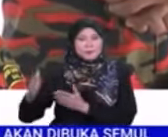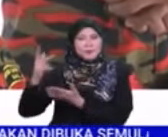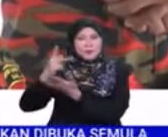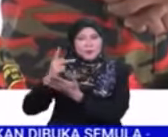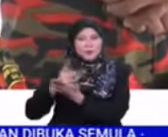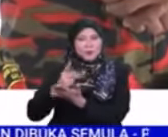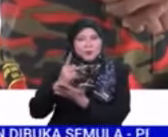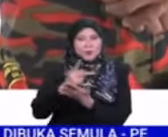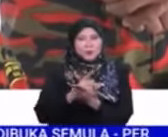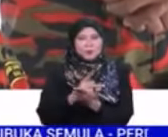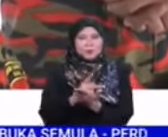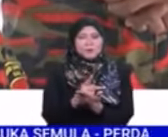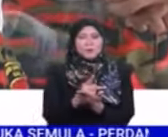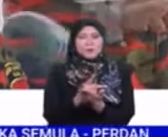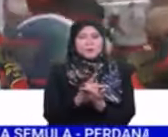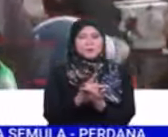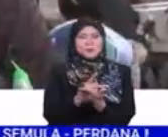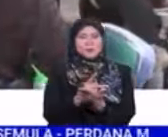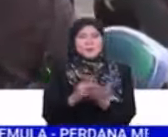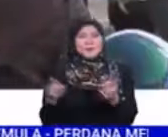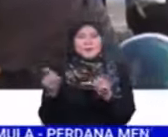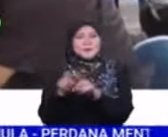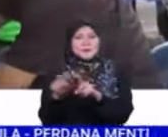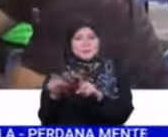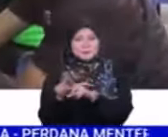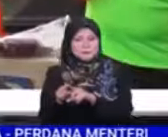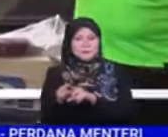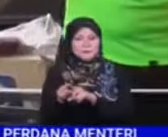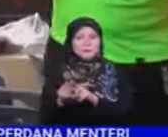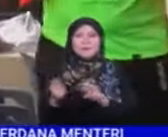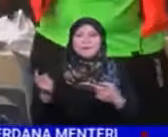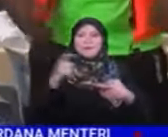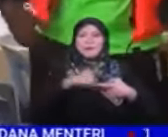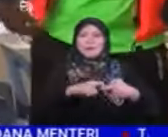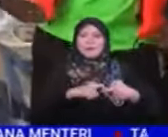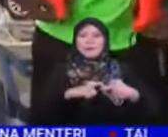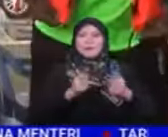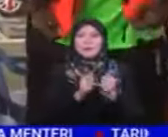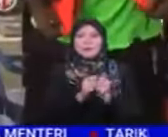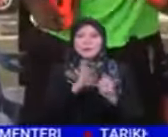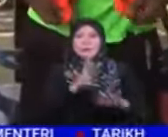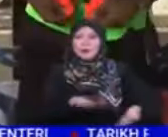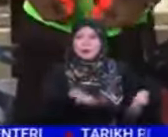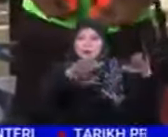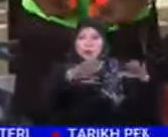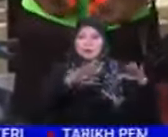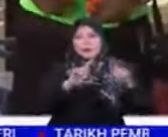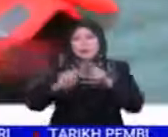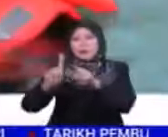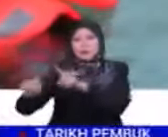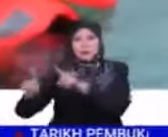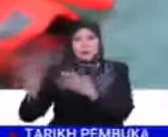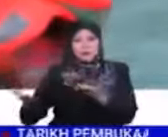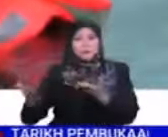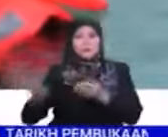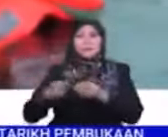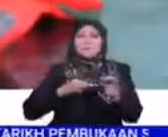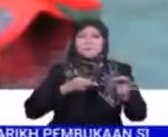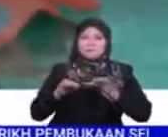kursus-kursus yang sama berkaitan dengan bencana untuk kita dedahkan, kita